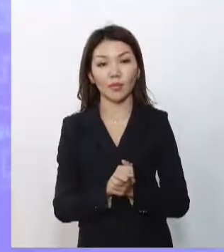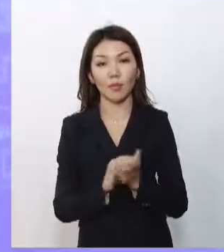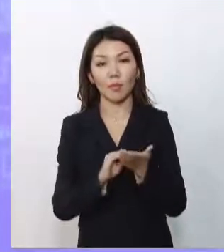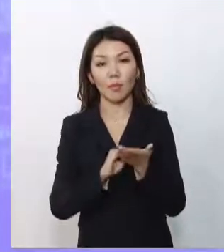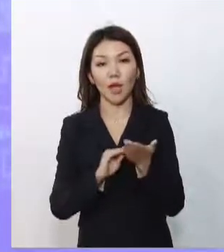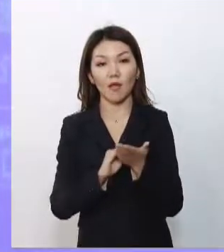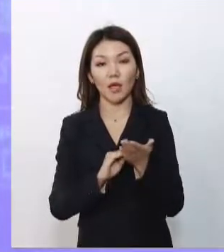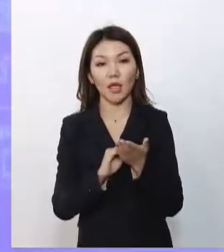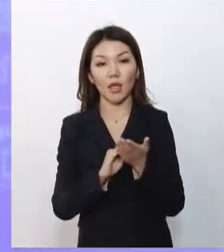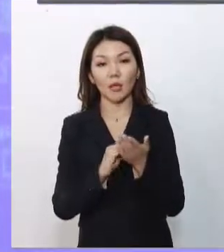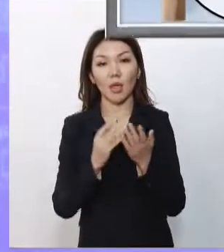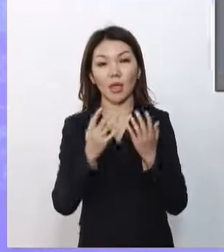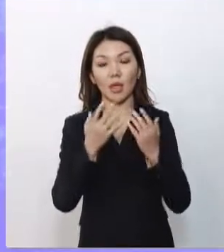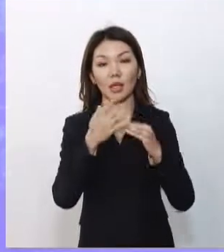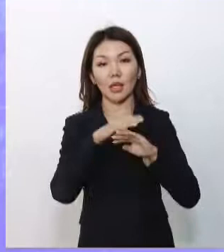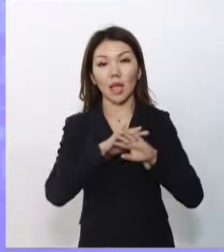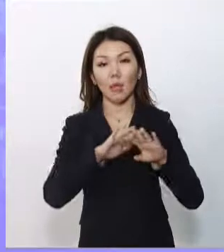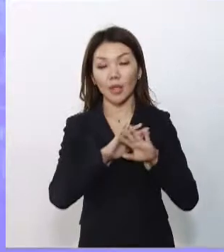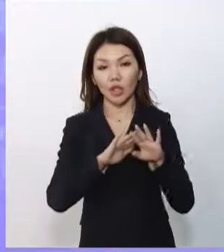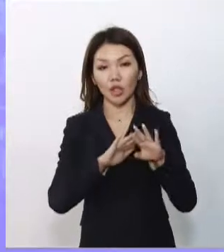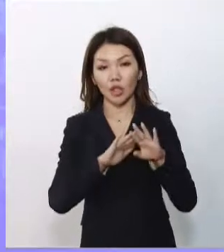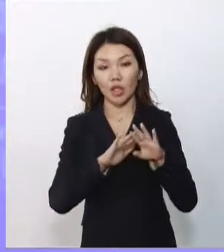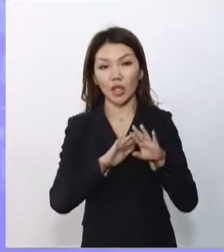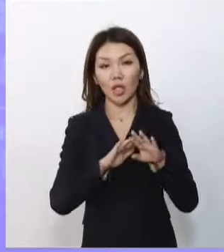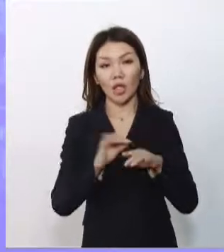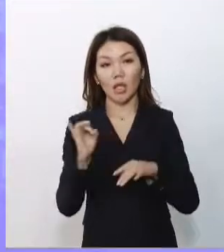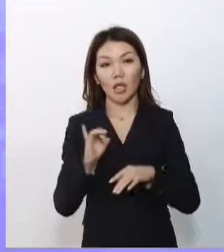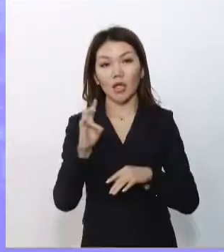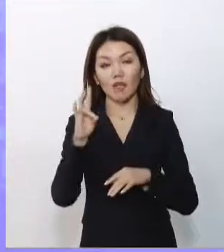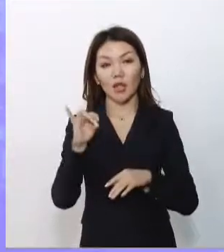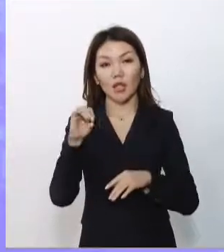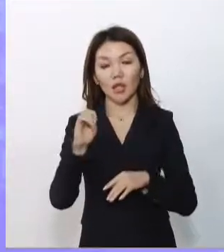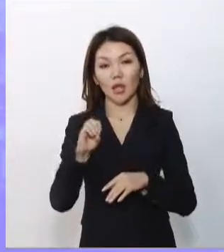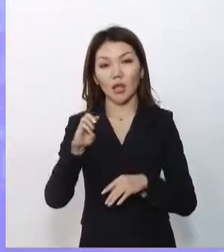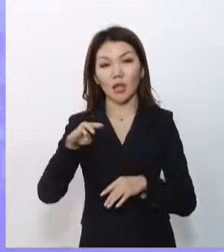Повторим табличное и внетабличное умножение и деление.